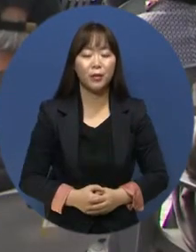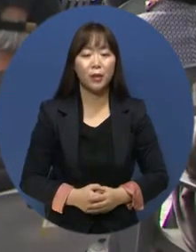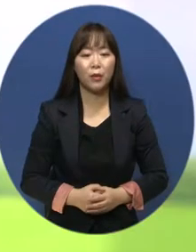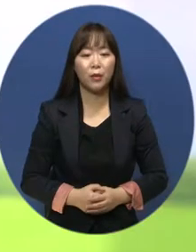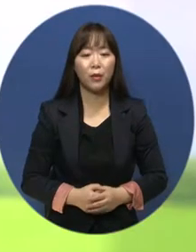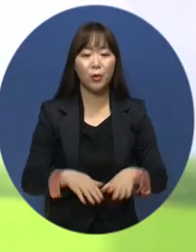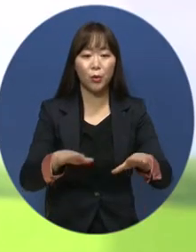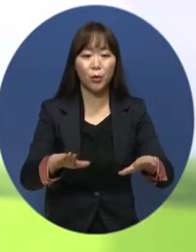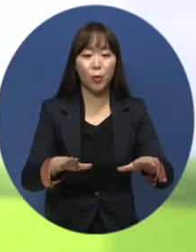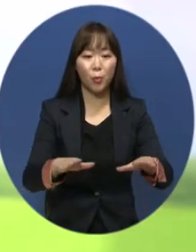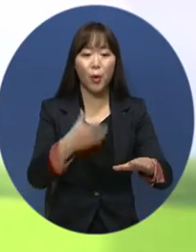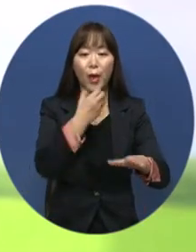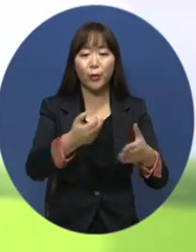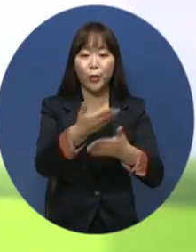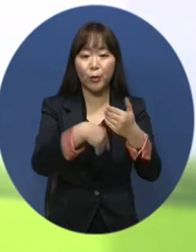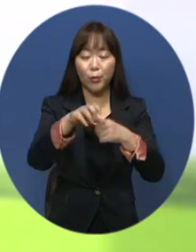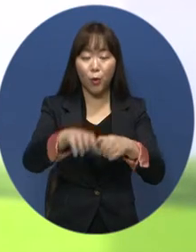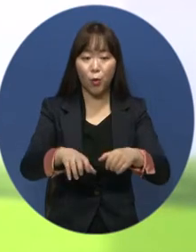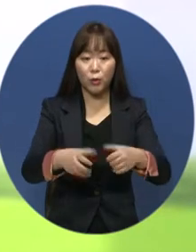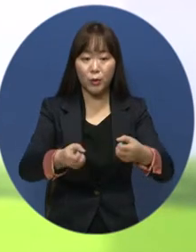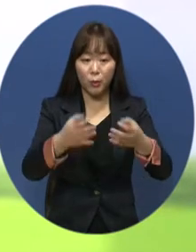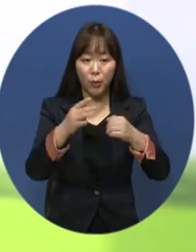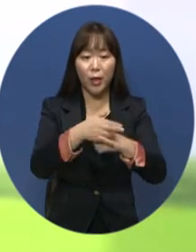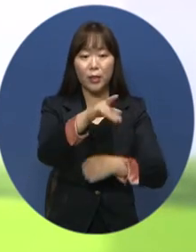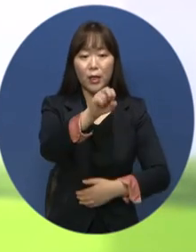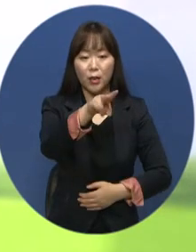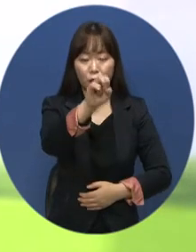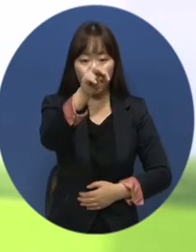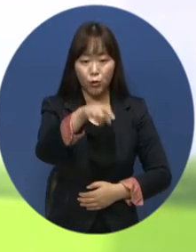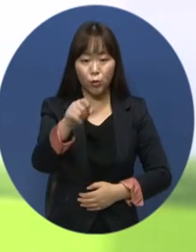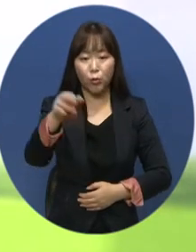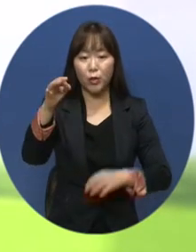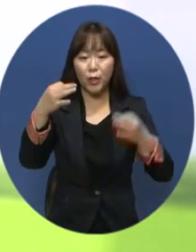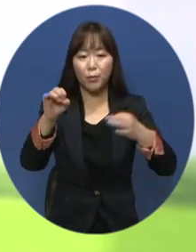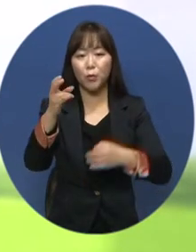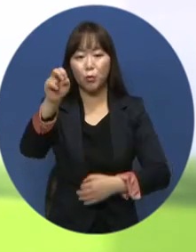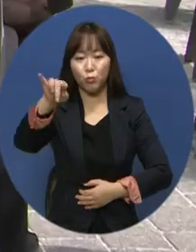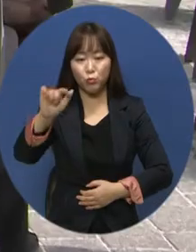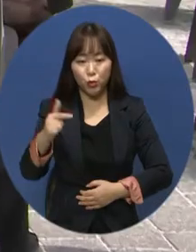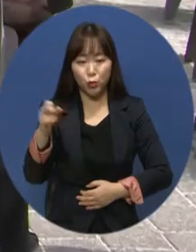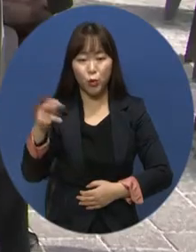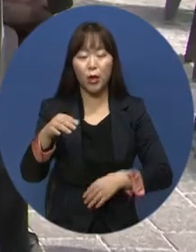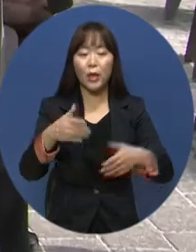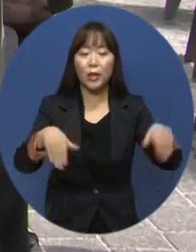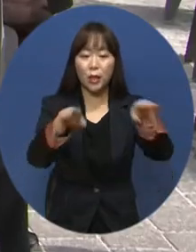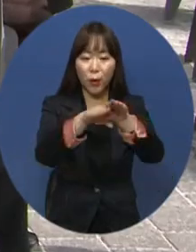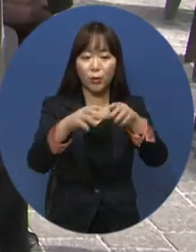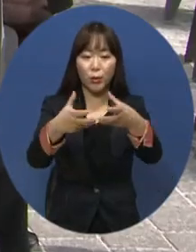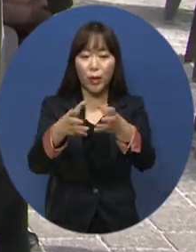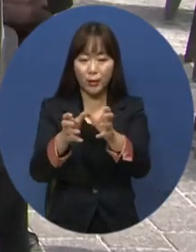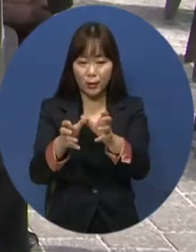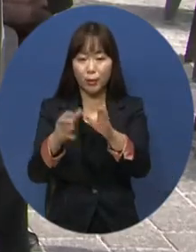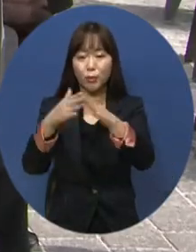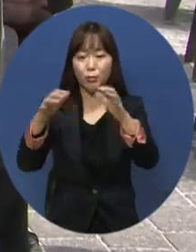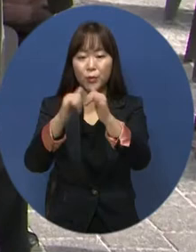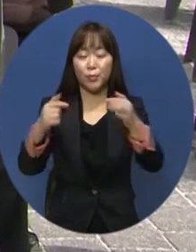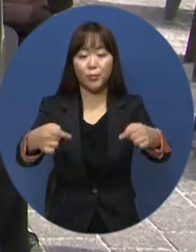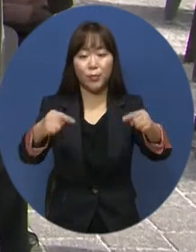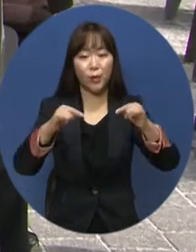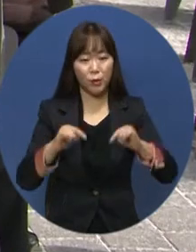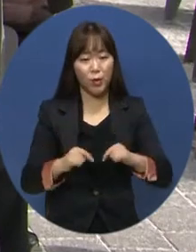이번 행복 나눔터 준공식은 장영수 분수와 김용문 군 의장 기관 및 단체장 주민 등이 참석했으며